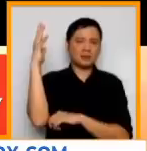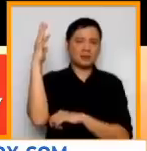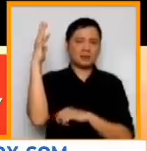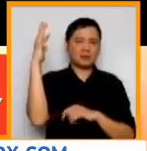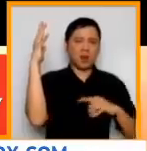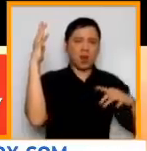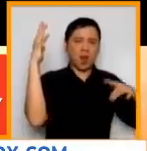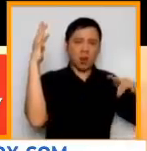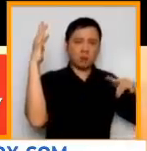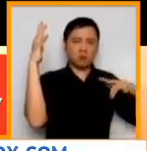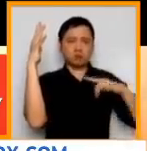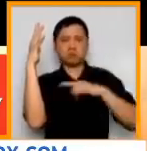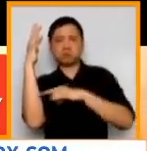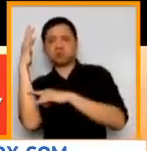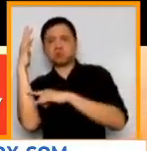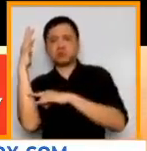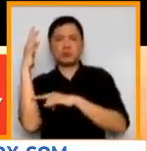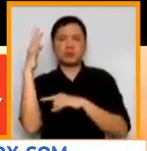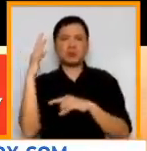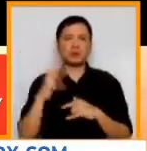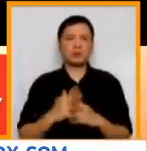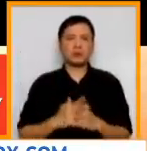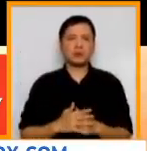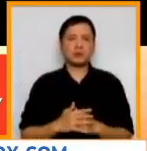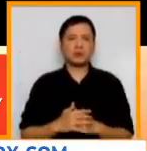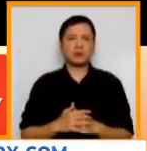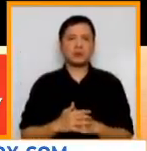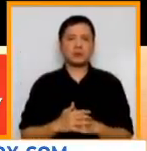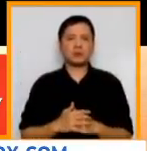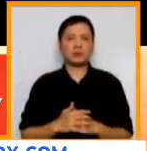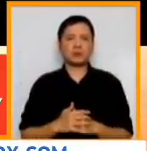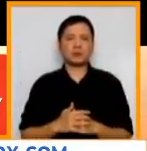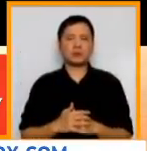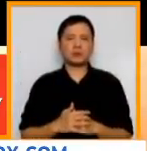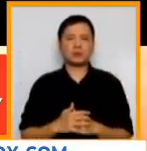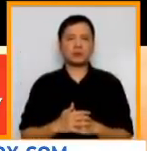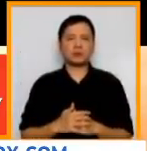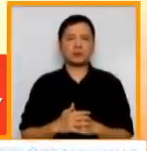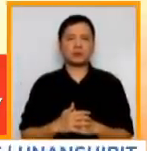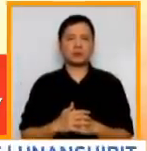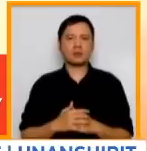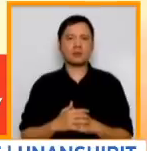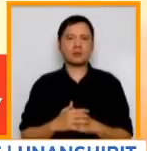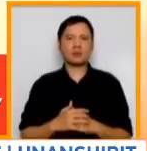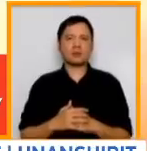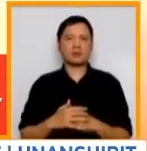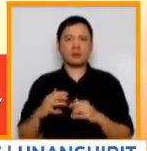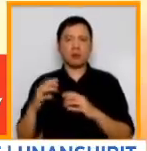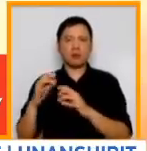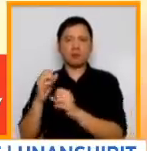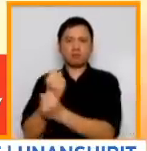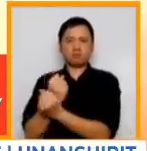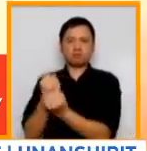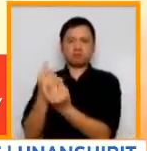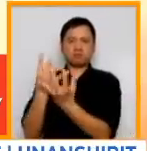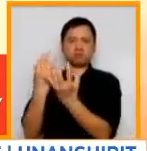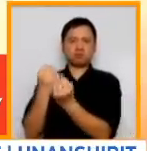Doon na kami nag panic lahat, ma'am, kasi sumabog na yung harapan ng C-130. Unang sumabog yung